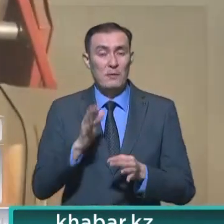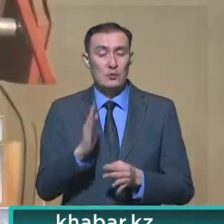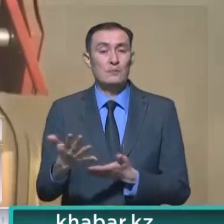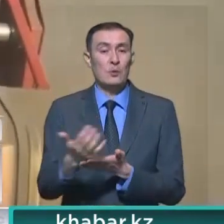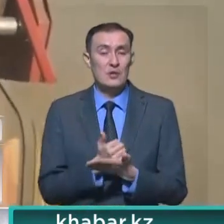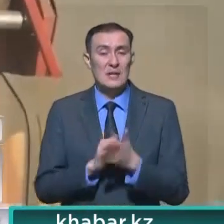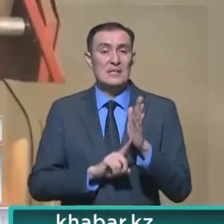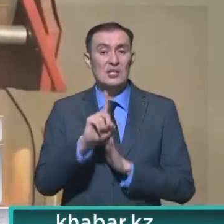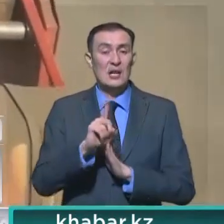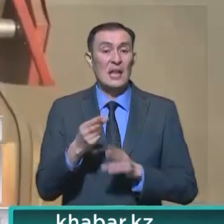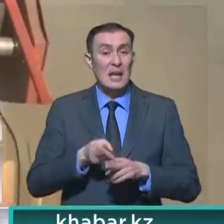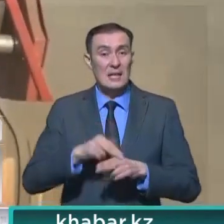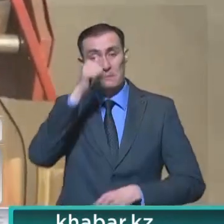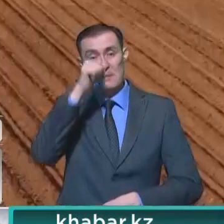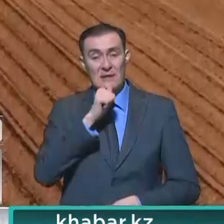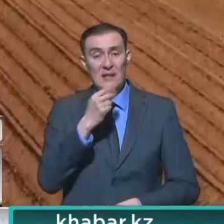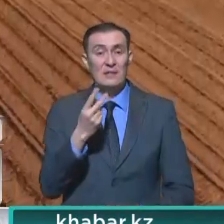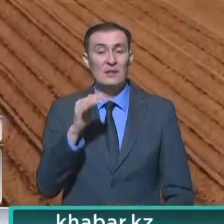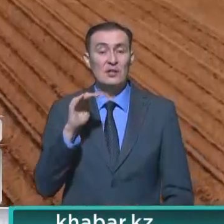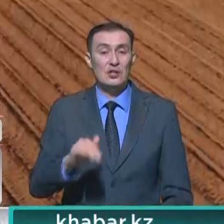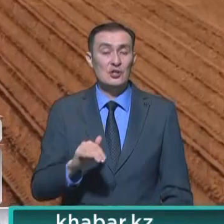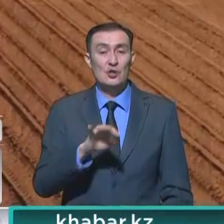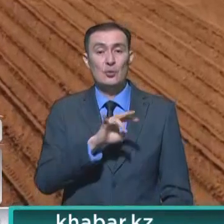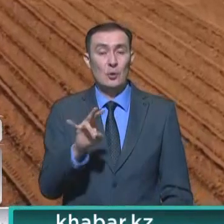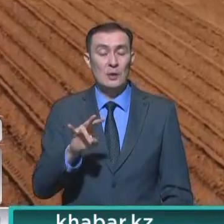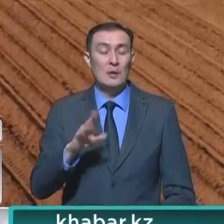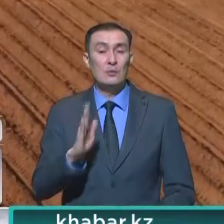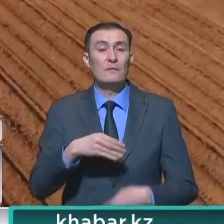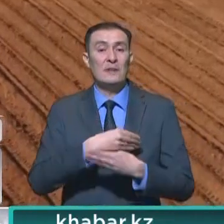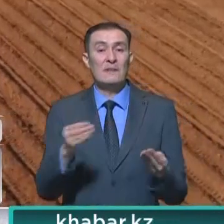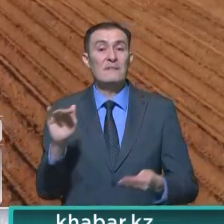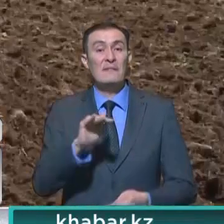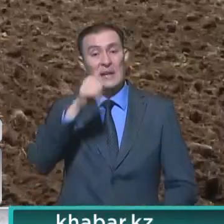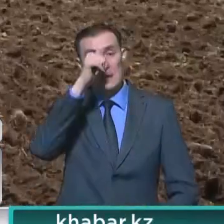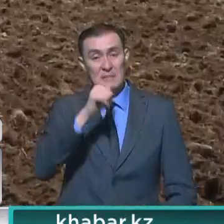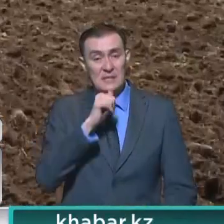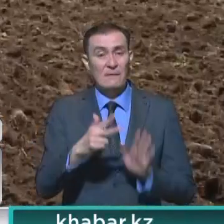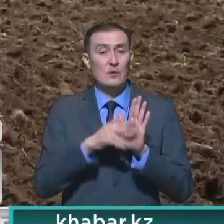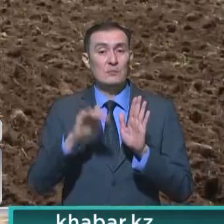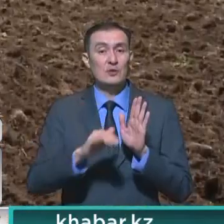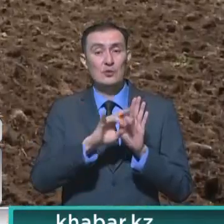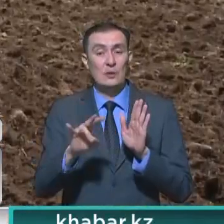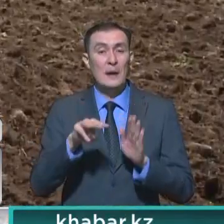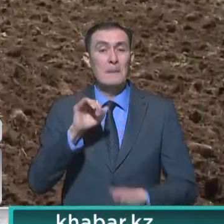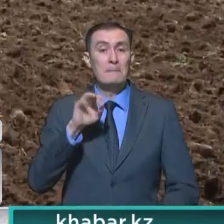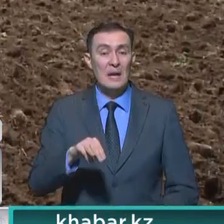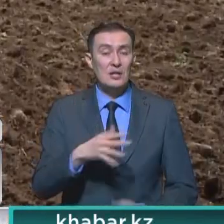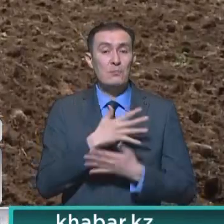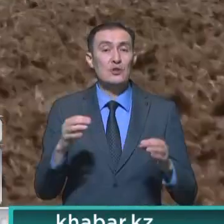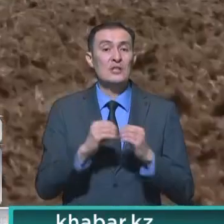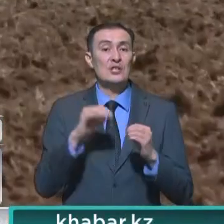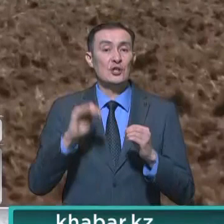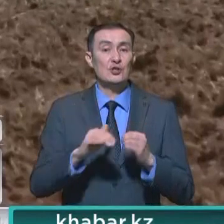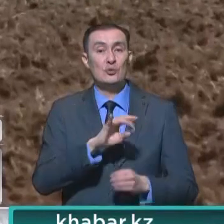начнут получать уже с этого месяца. Более 2,5 тысяч тонн запланировано выдать в феврале. 8 тысяч тонн в марте и свыше